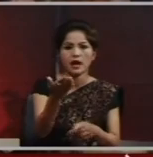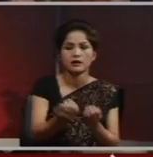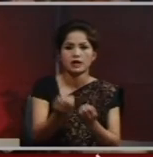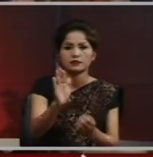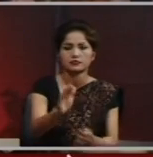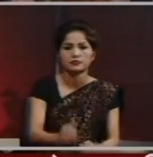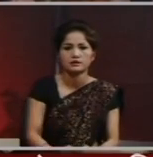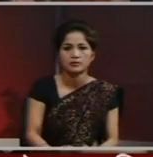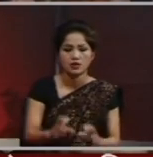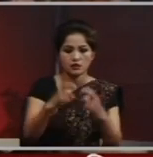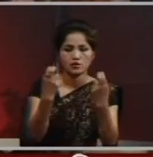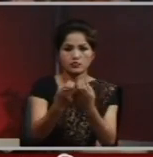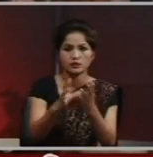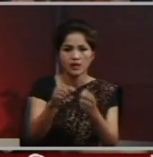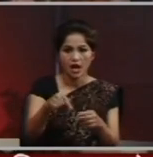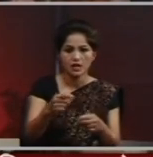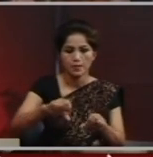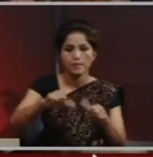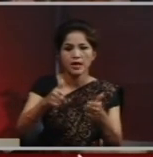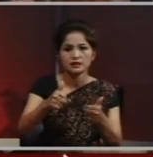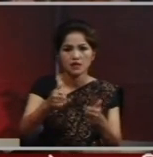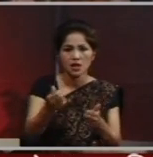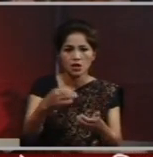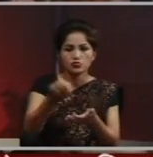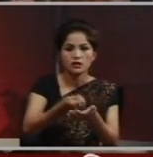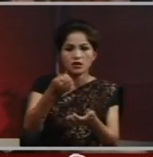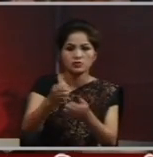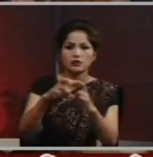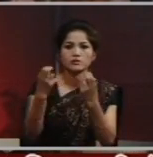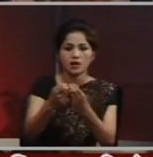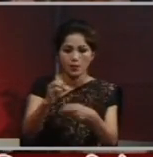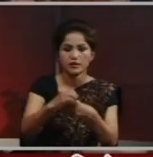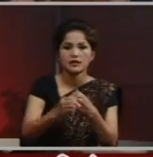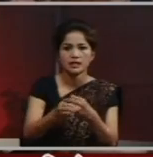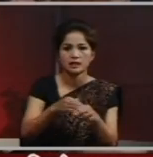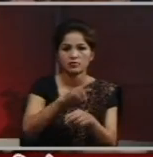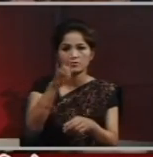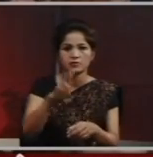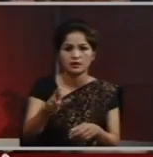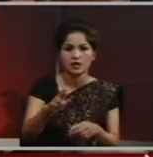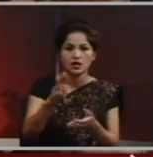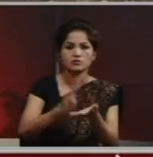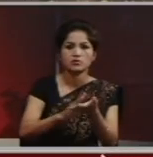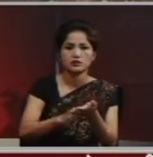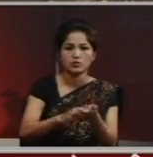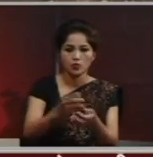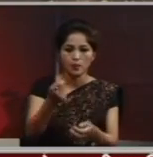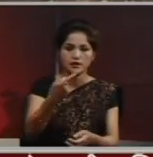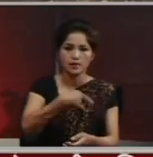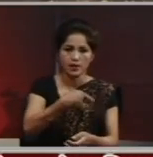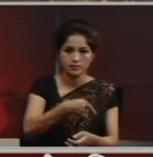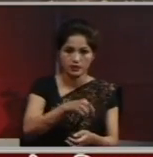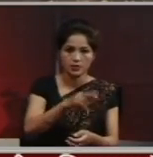गरेका छन्। संसदबाट हालै पास भएको संघीय संसदका पदाधिकारी तथा सदस्यको पारिश्रमिक